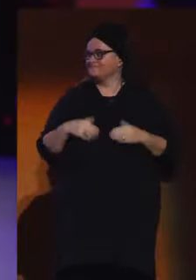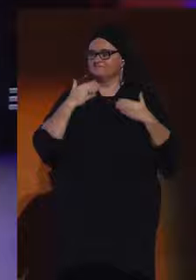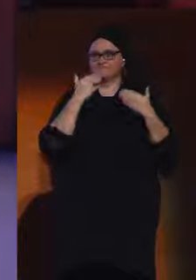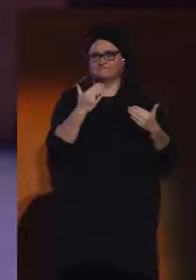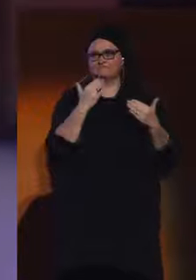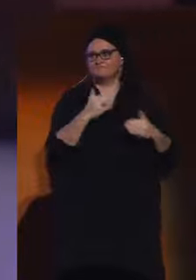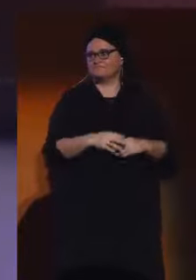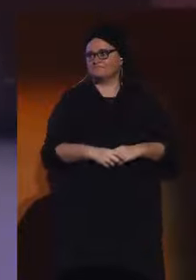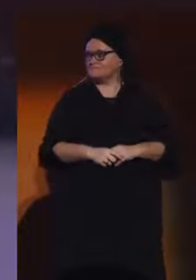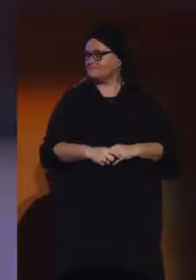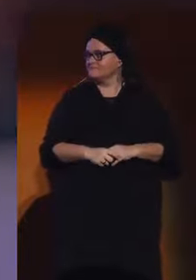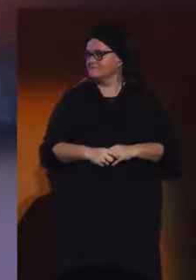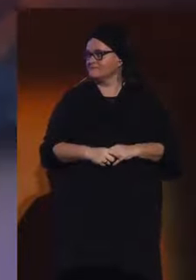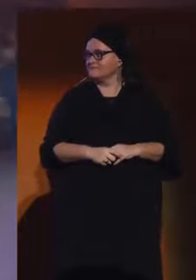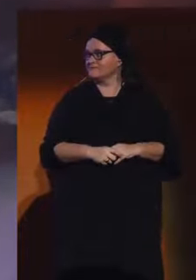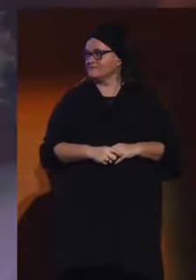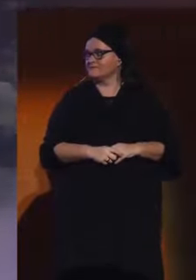Eskerrik asko.